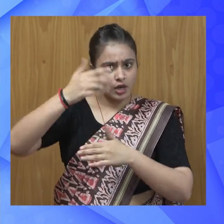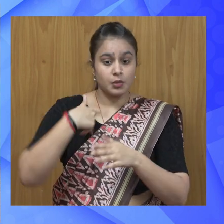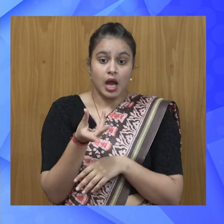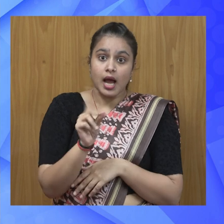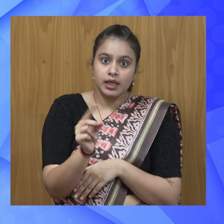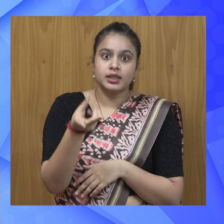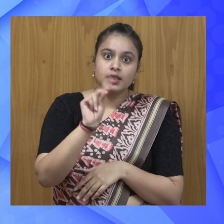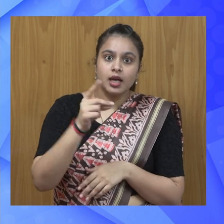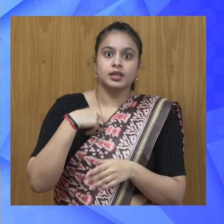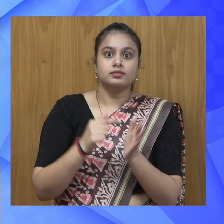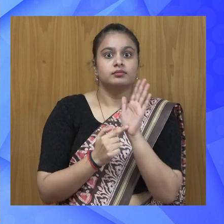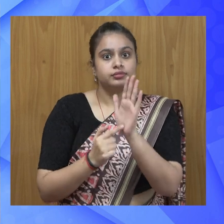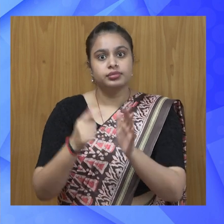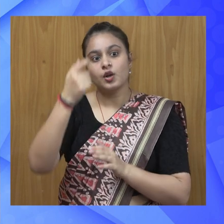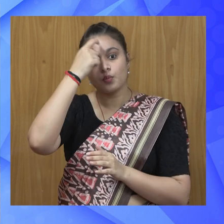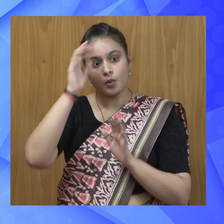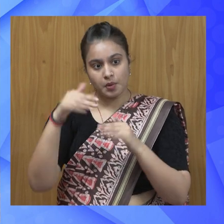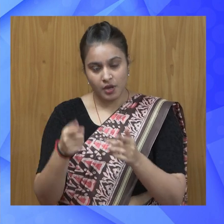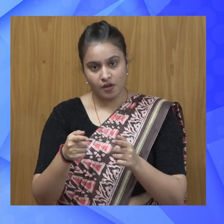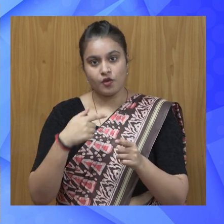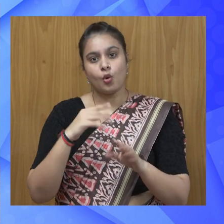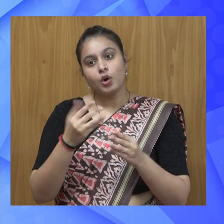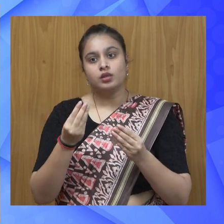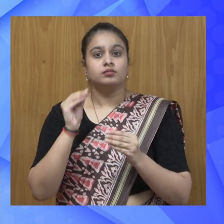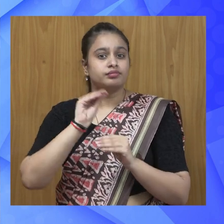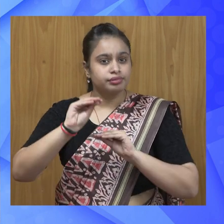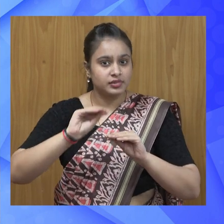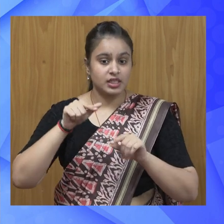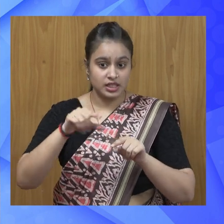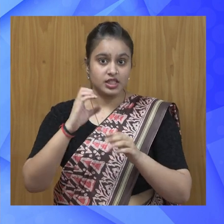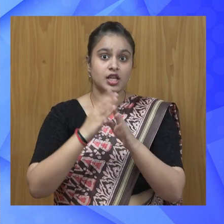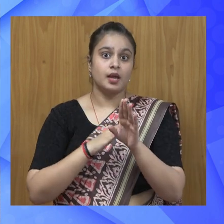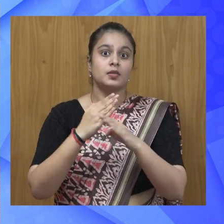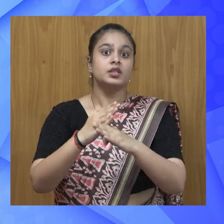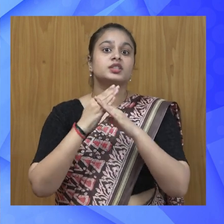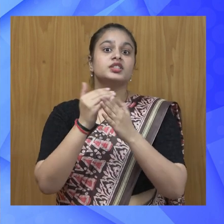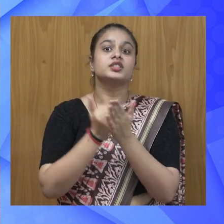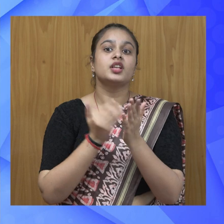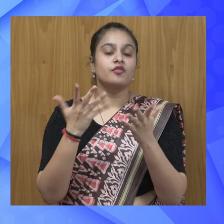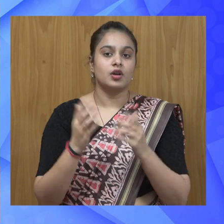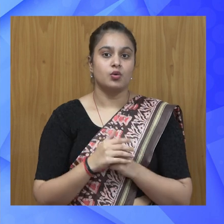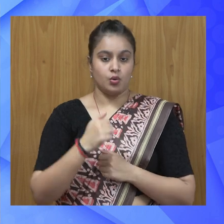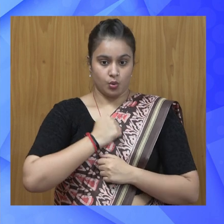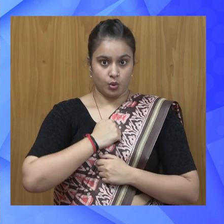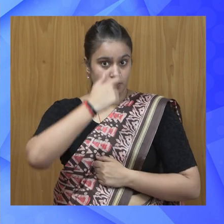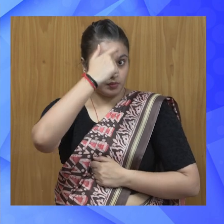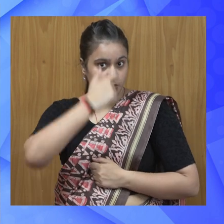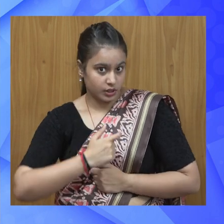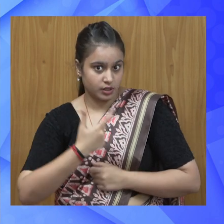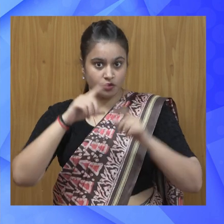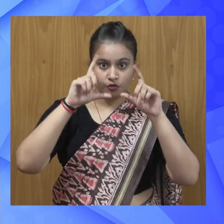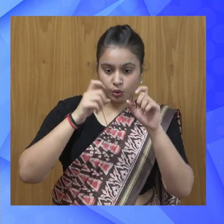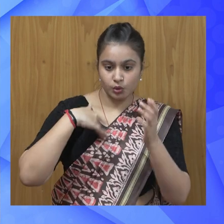बार परेशान किया जाता है या डराया जाता है. साइबर स्टॉकिंग से बचने के कुछ उपाय हैं. अपनी व्यक्तिगत जानकारी जैसे